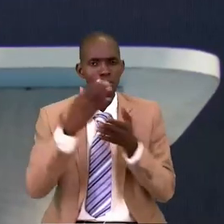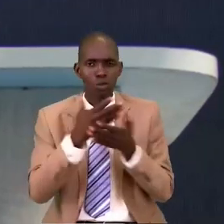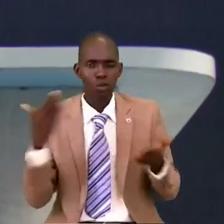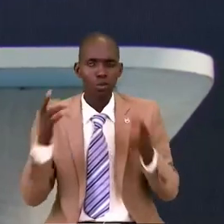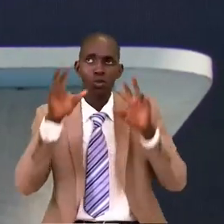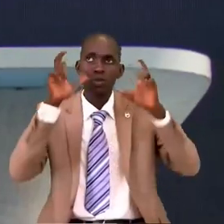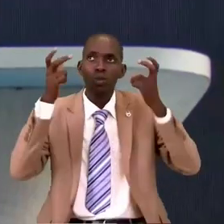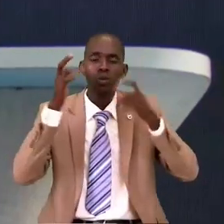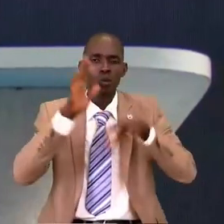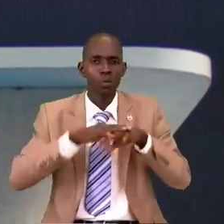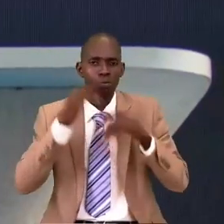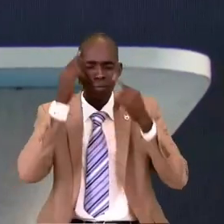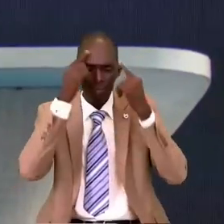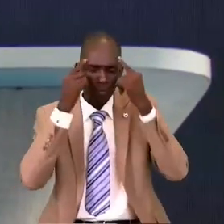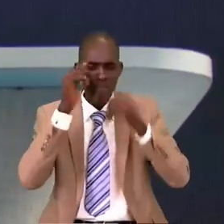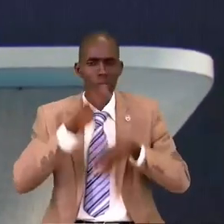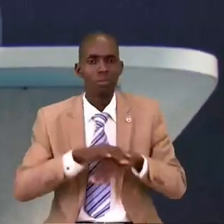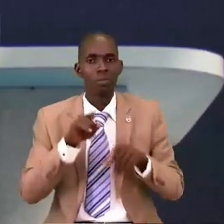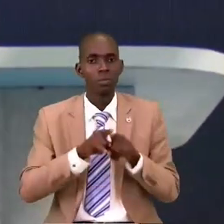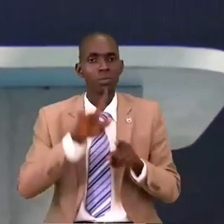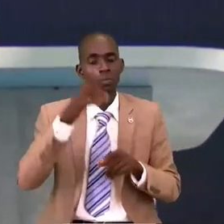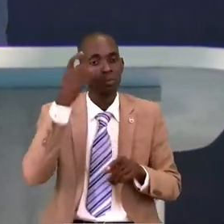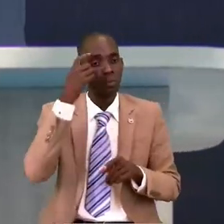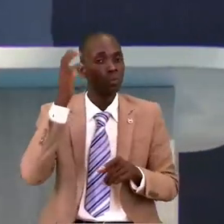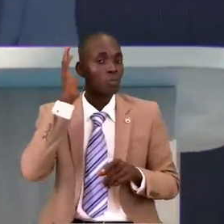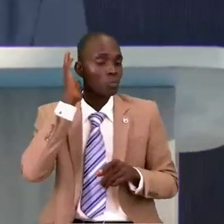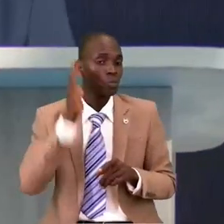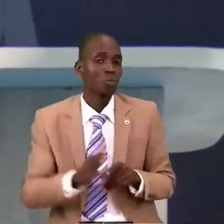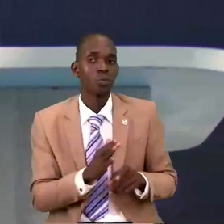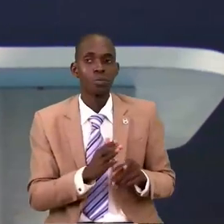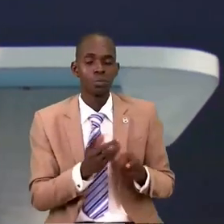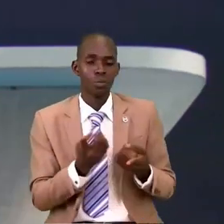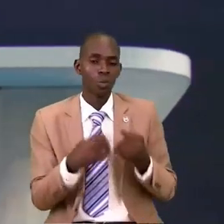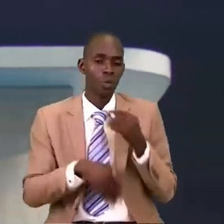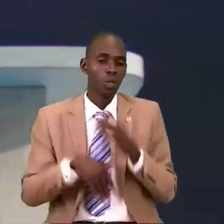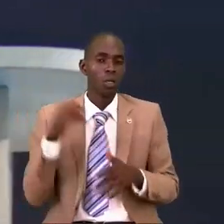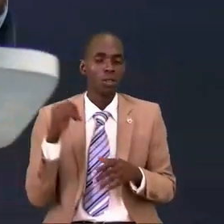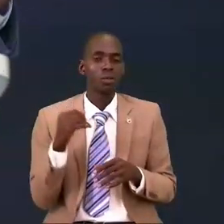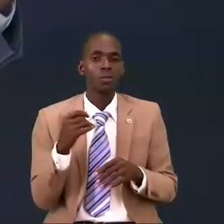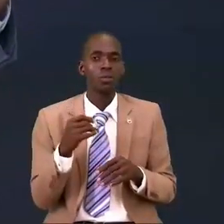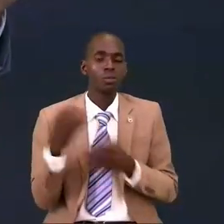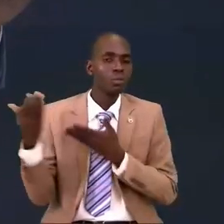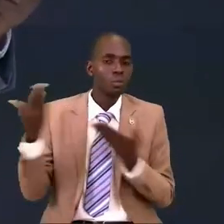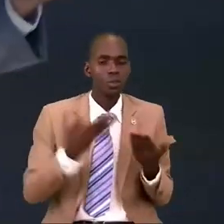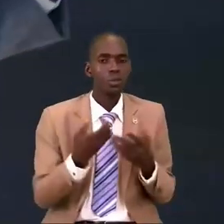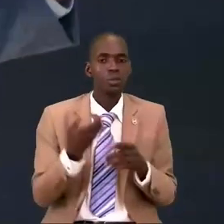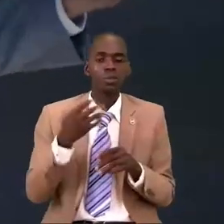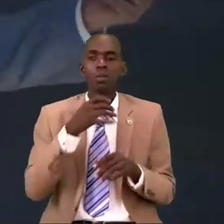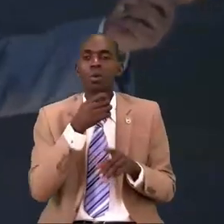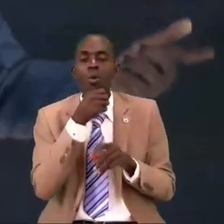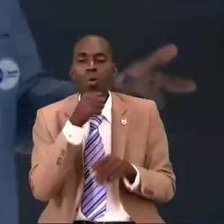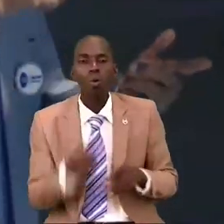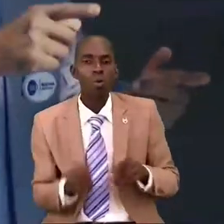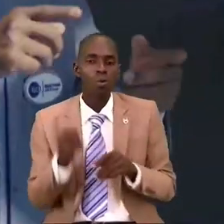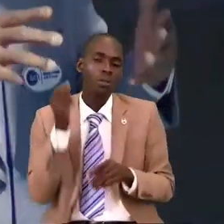tire ça des archives de ta vie. Il sort ceci, il sort ceci, il sort ceci des archives. Et